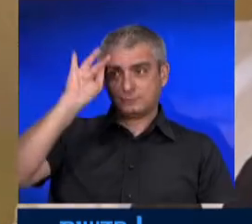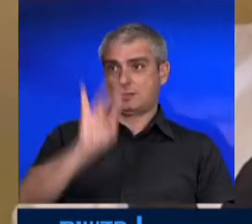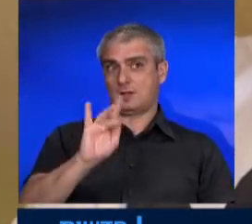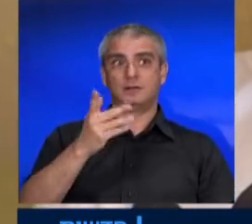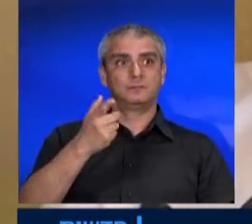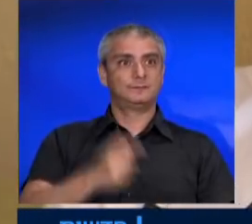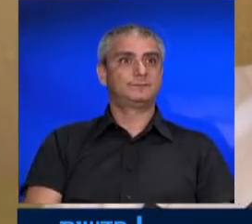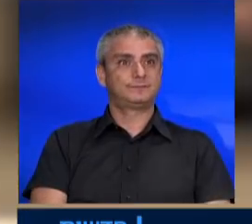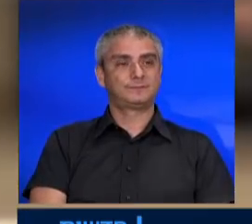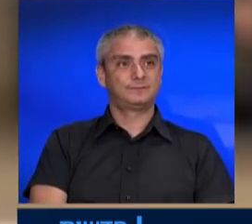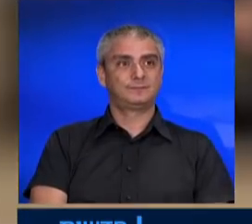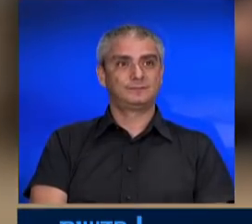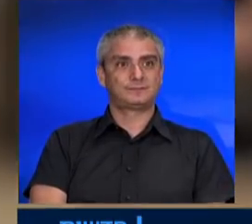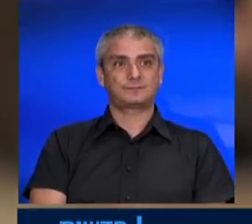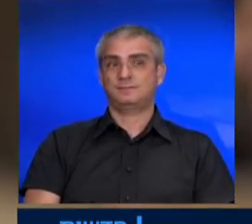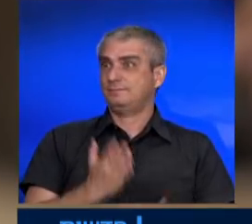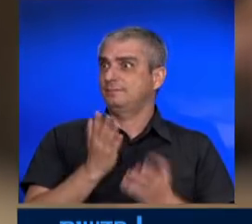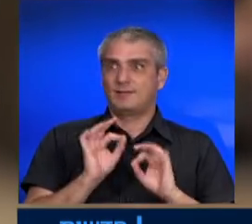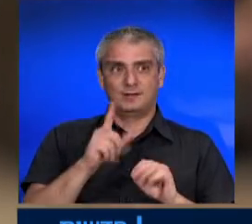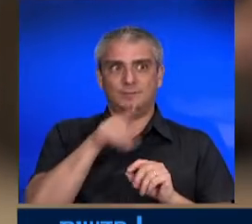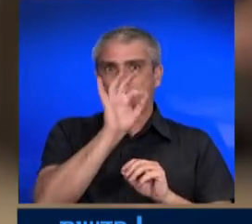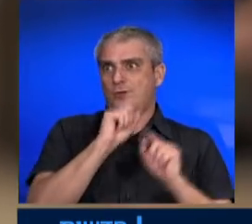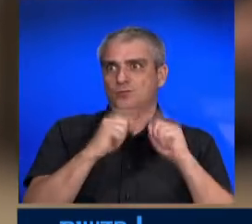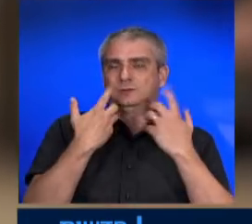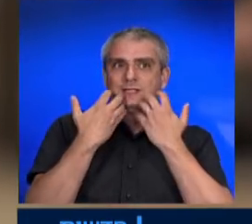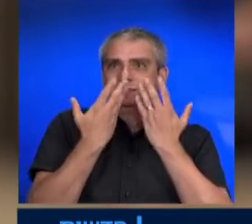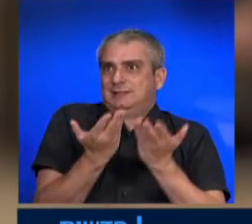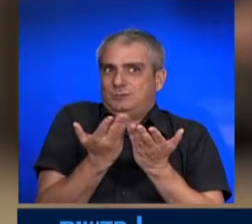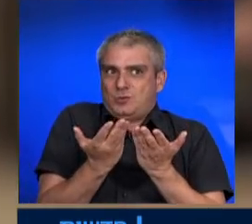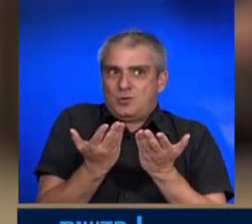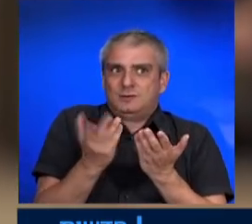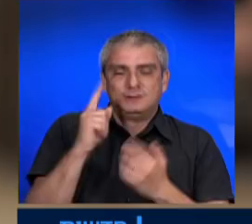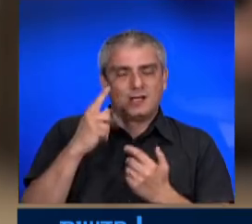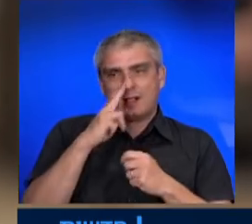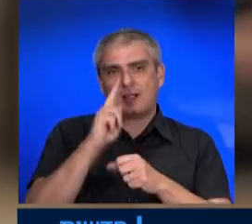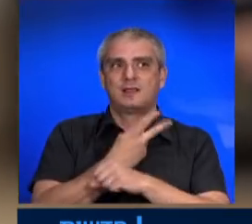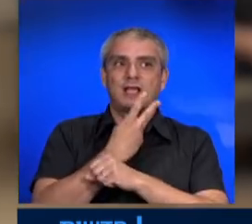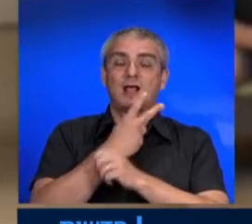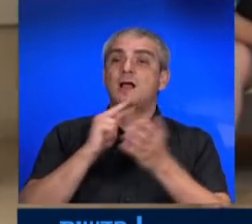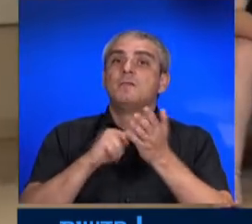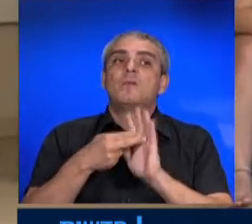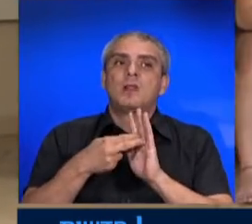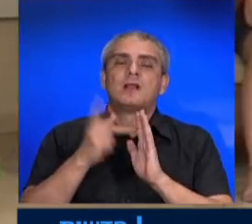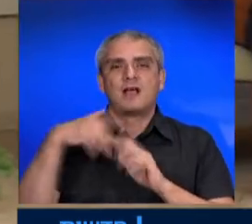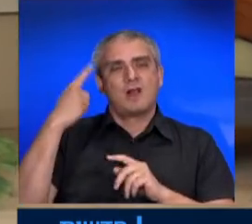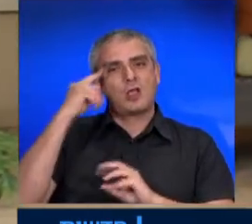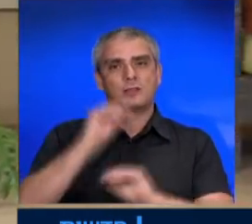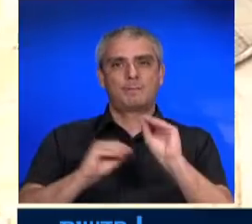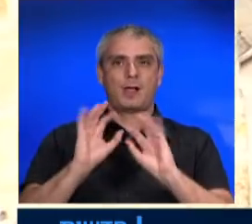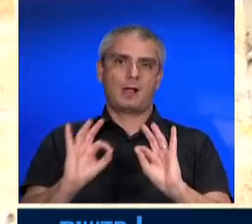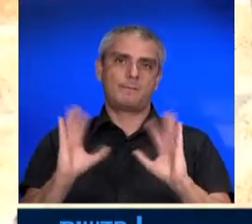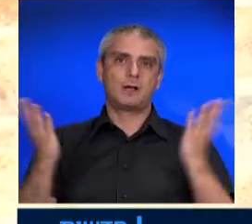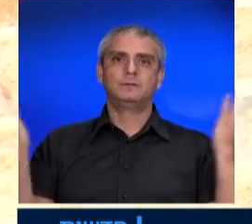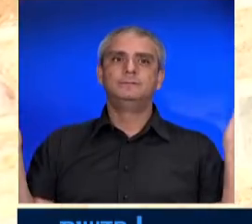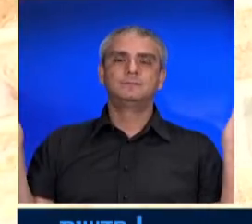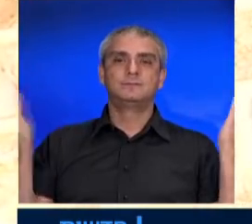נגד. עד כדי כך גם להם מוזר כל הסיפור. צריך להתרגל שבפוליטיקה חייבים להיות פרגמטיים. גם